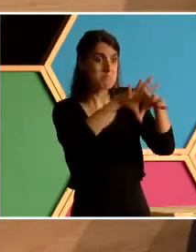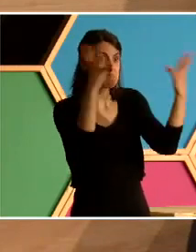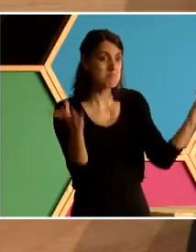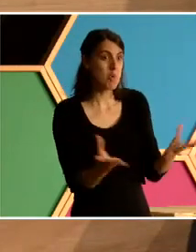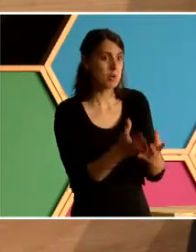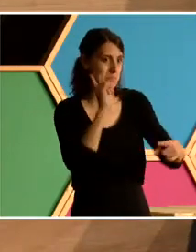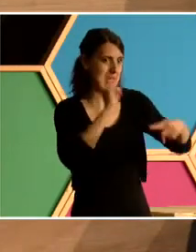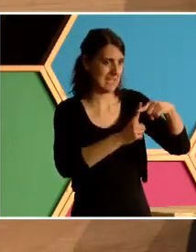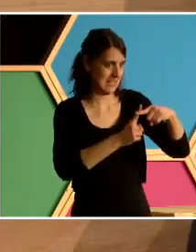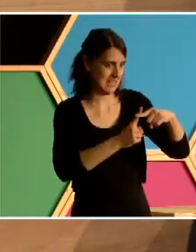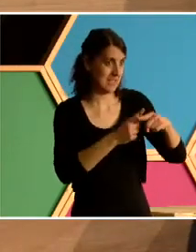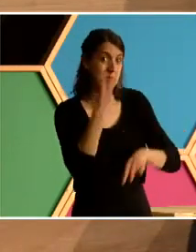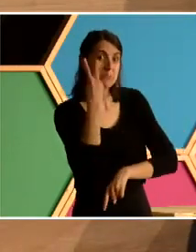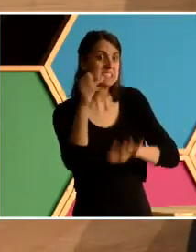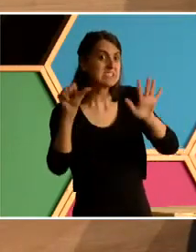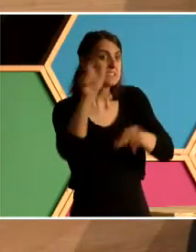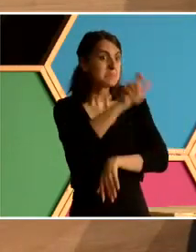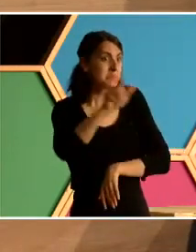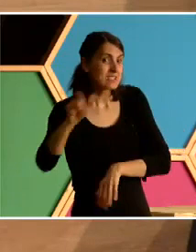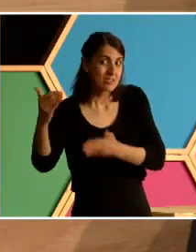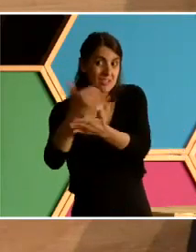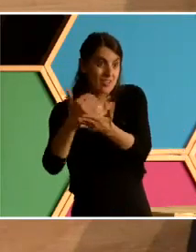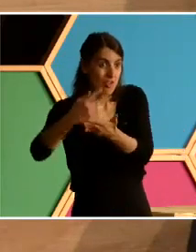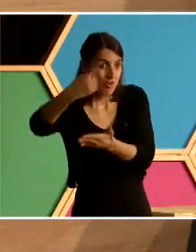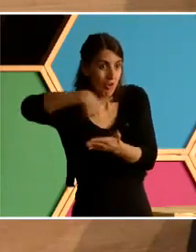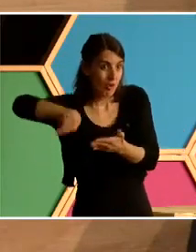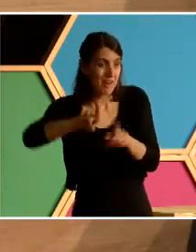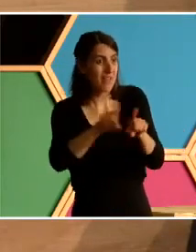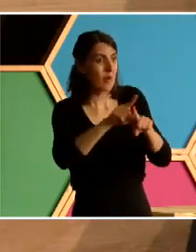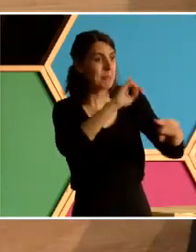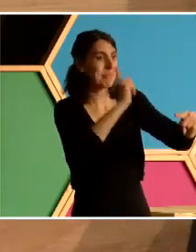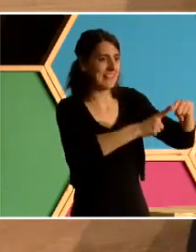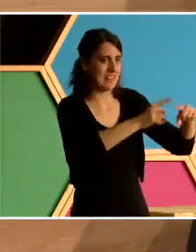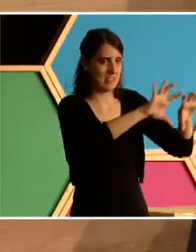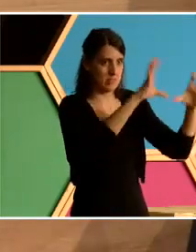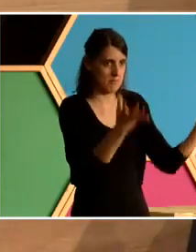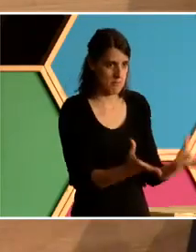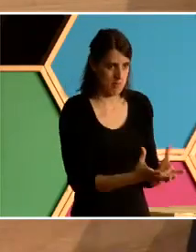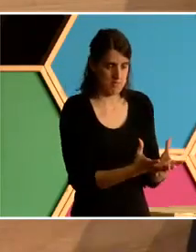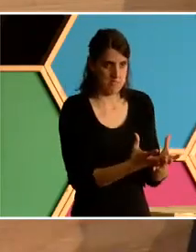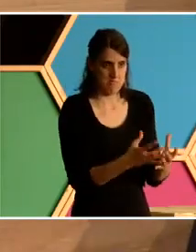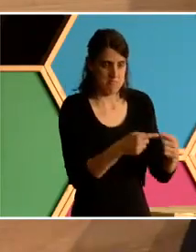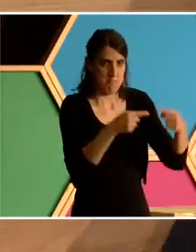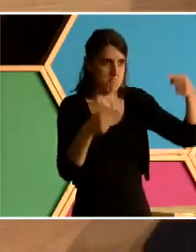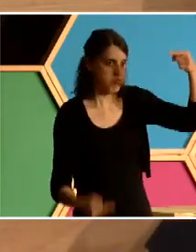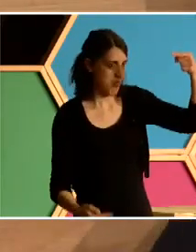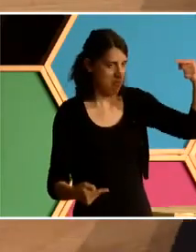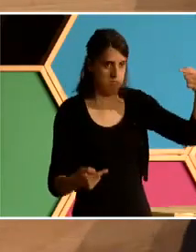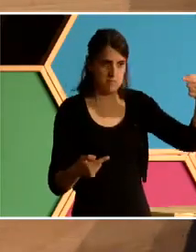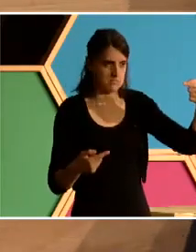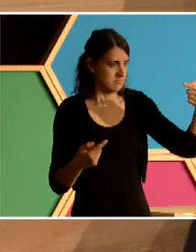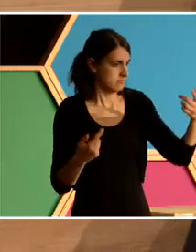us quedi clar, 26 persones tenen uns ingressos equivalents a la meitat de la humanitat. Això genera uns diferencials